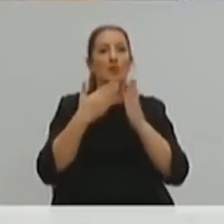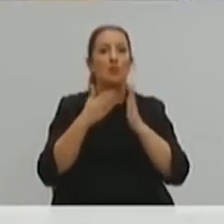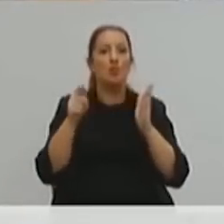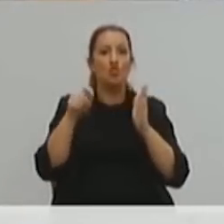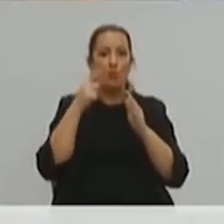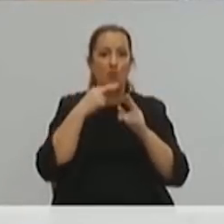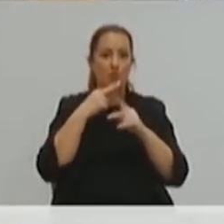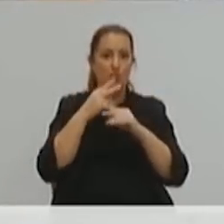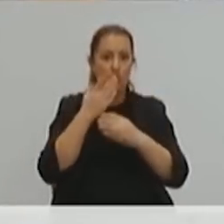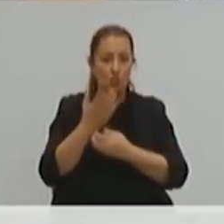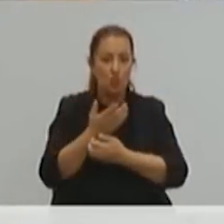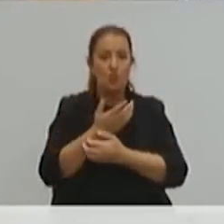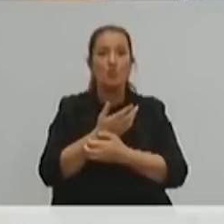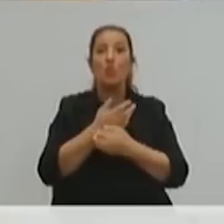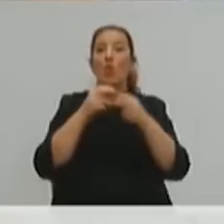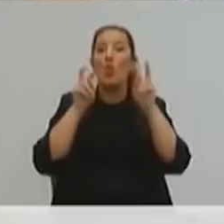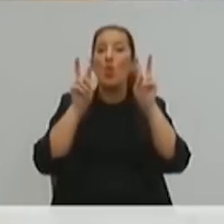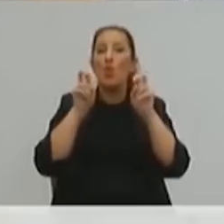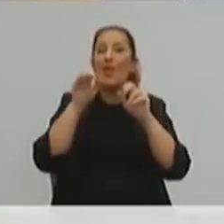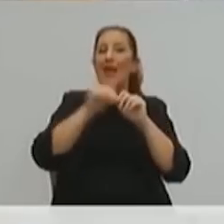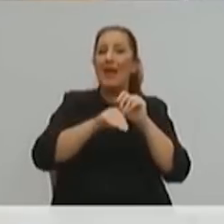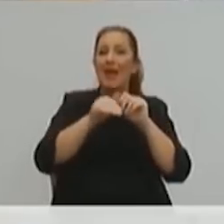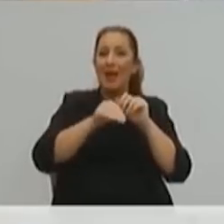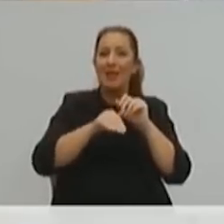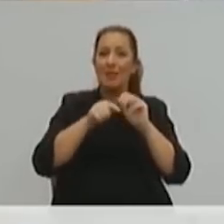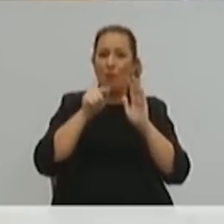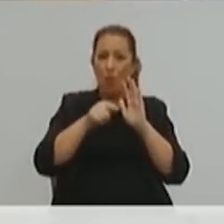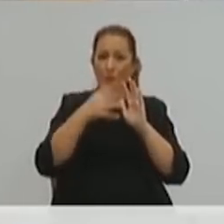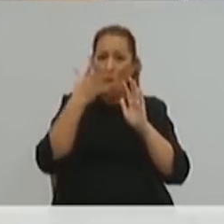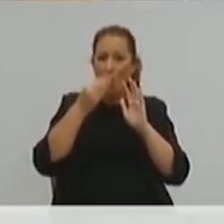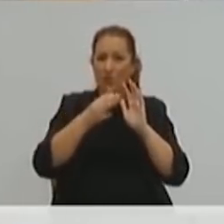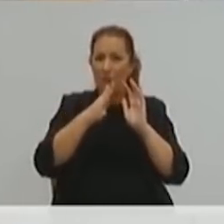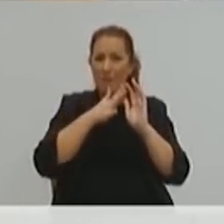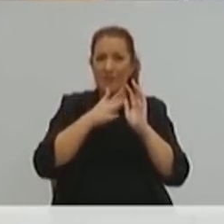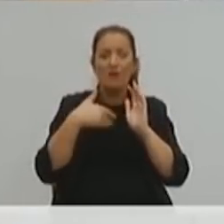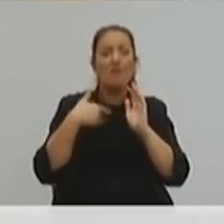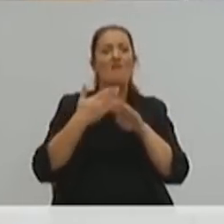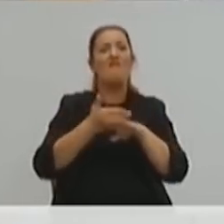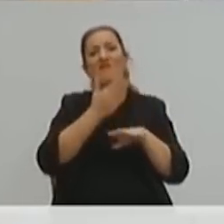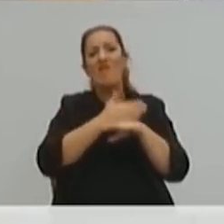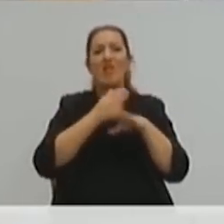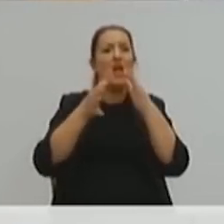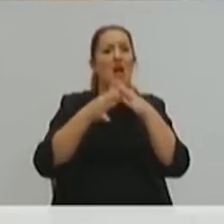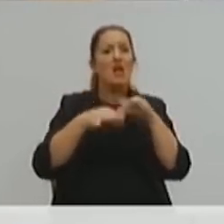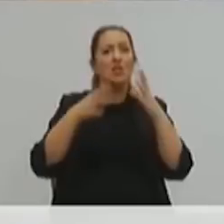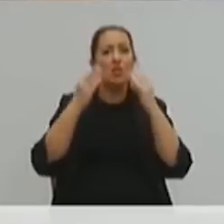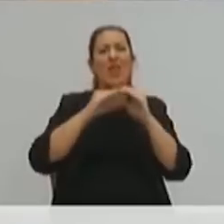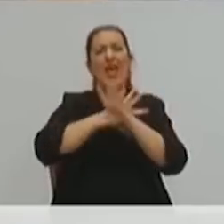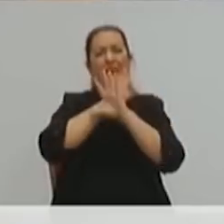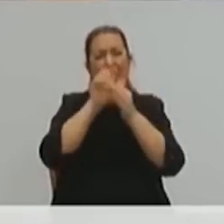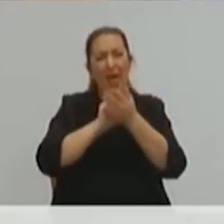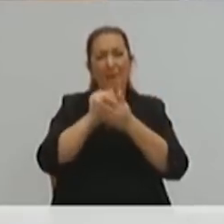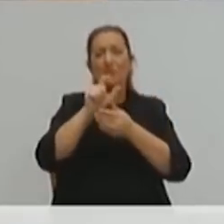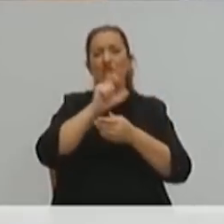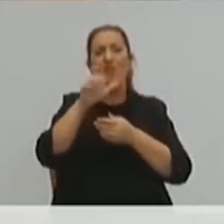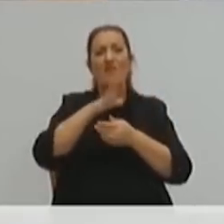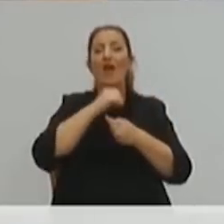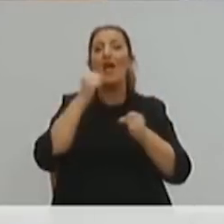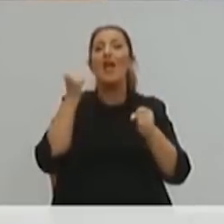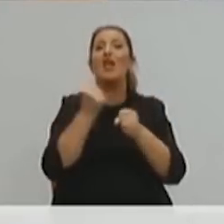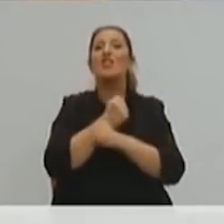konuşuyoruz. Meseleyi getirdiği noktalar buralar olacağını bilseydik onlara da hazırlıklarımızı yapardık. Hepsine verecek cevabımız var.